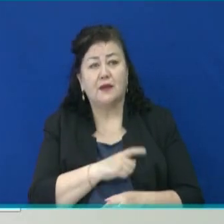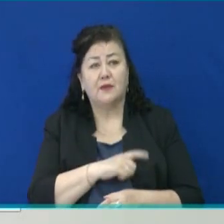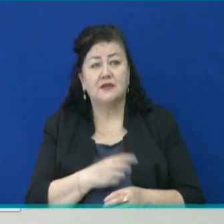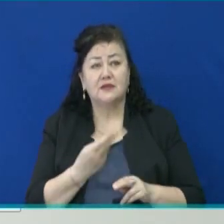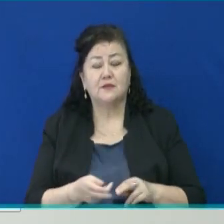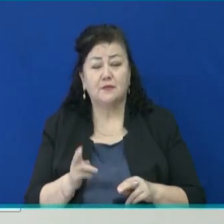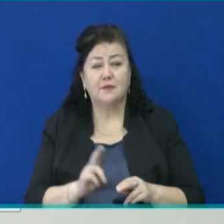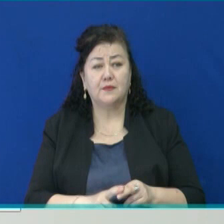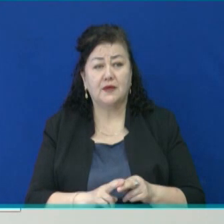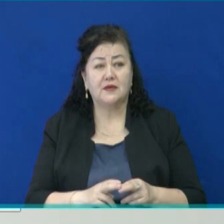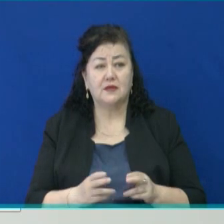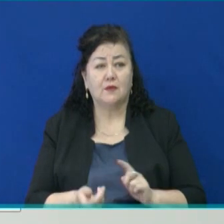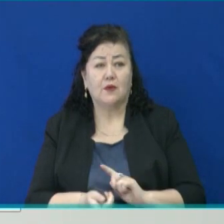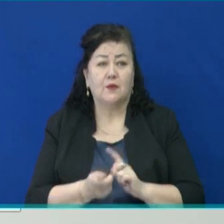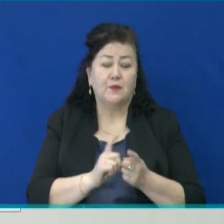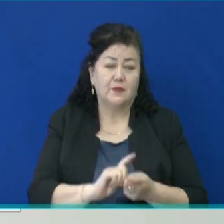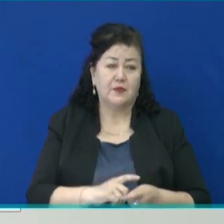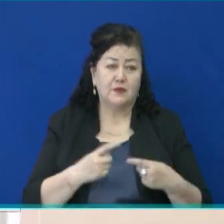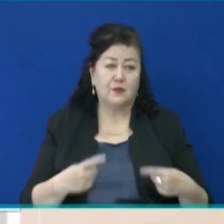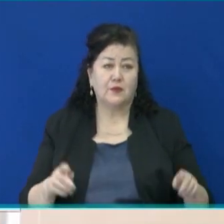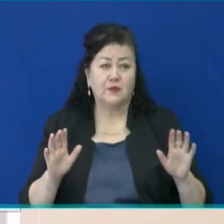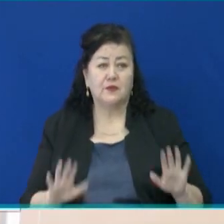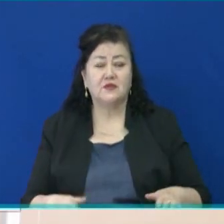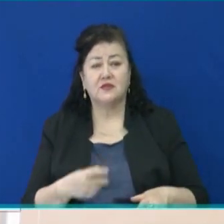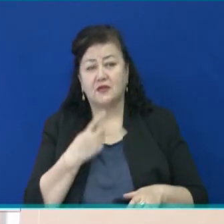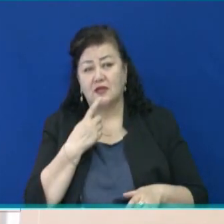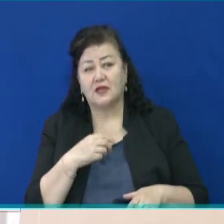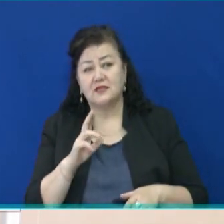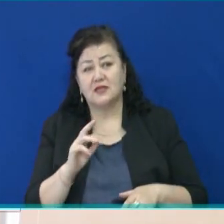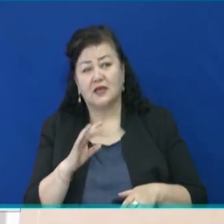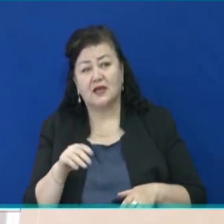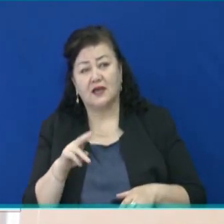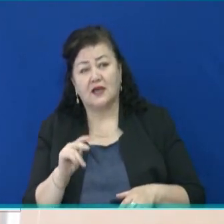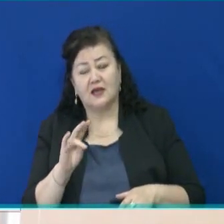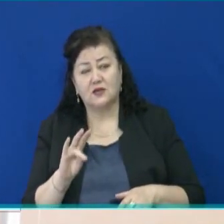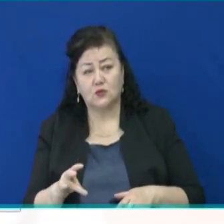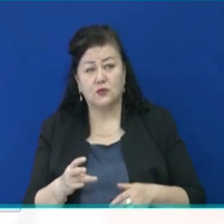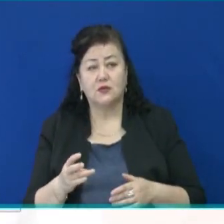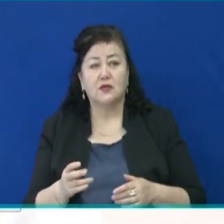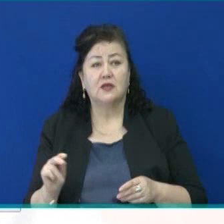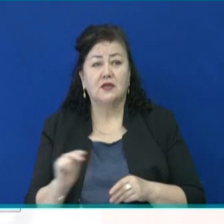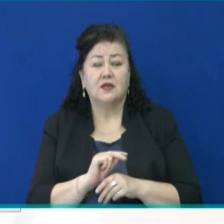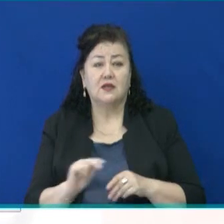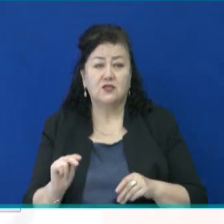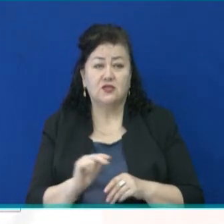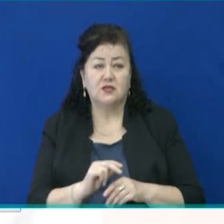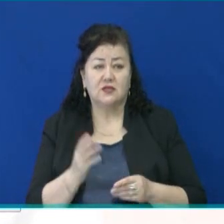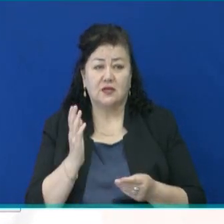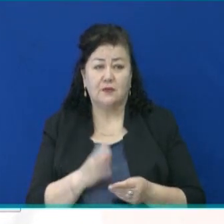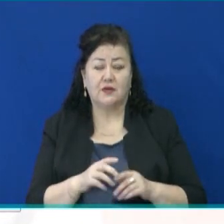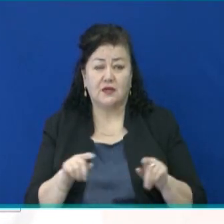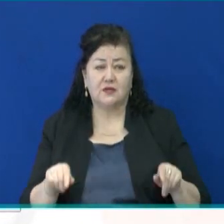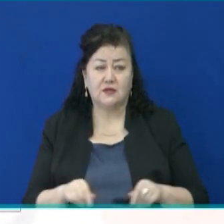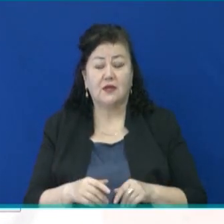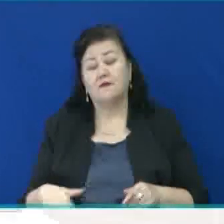Сондықтан аурухана жаңа ғимаратқа көшірілді. Қазірде балалар қызыл кордонда араб әмірлігі салып берген ғимараттағы ауруханада ем қабылдайды. Онда барлық